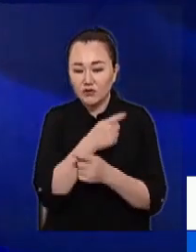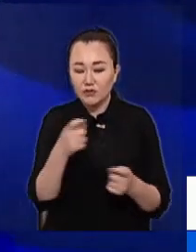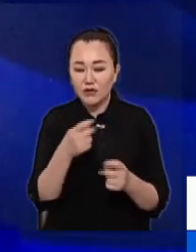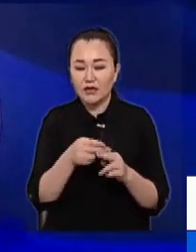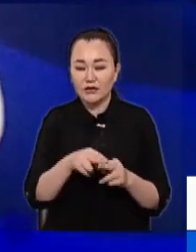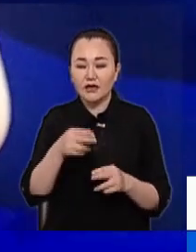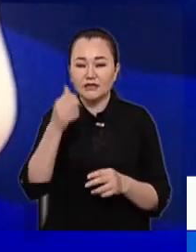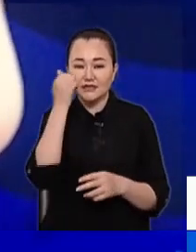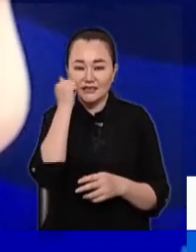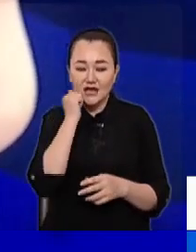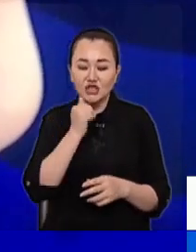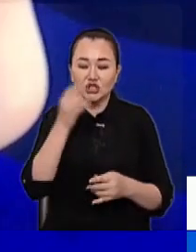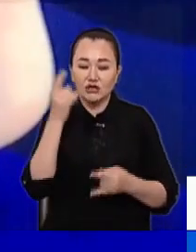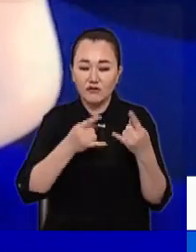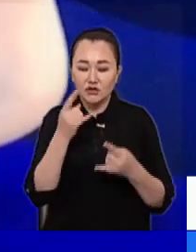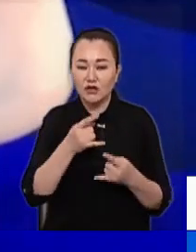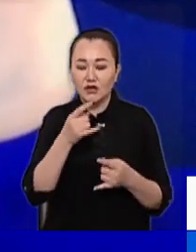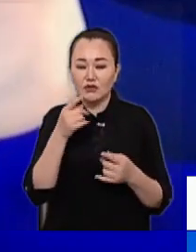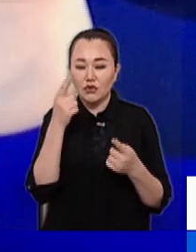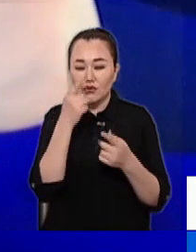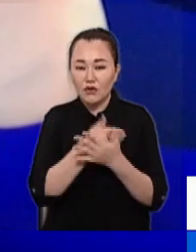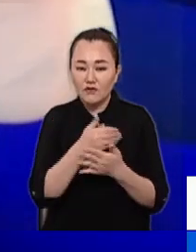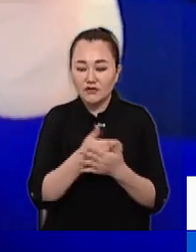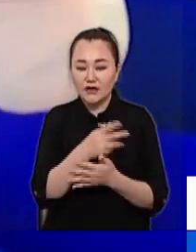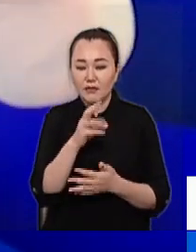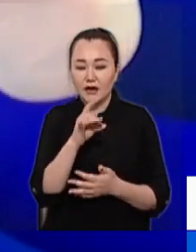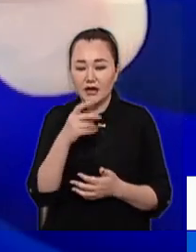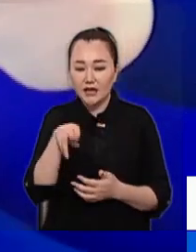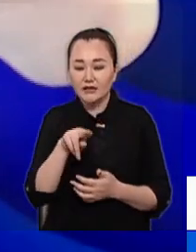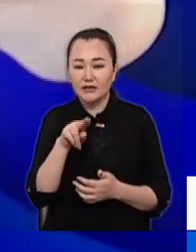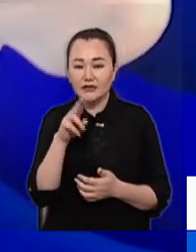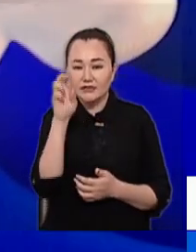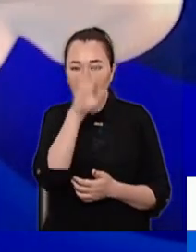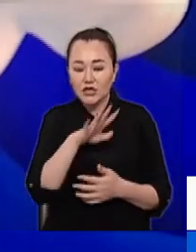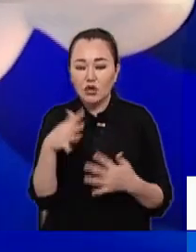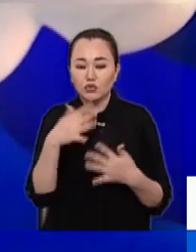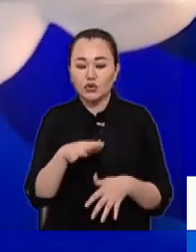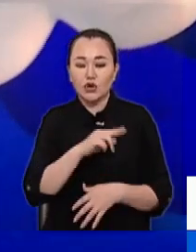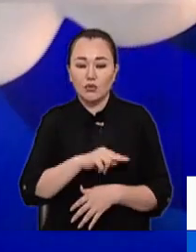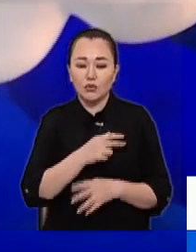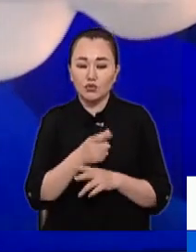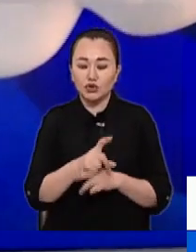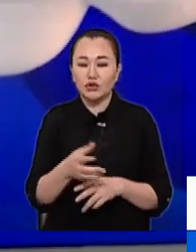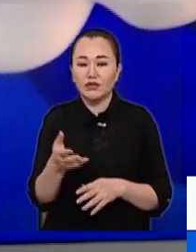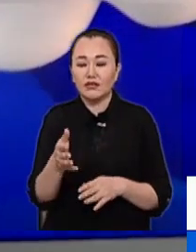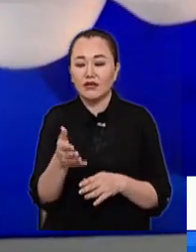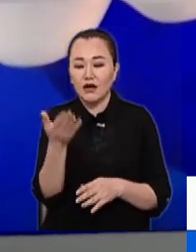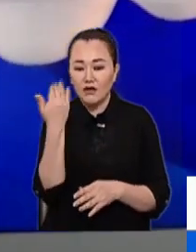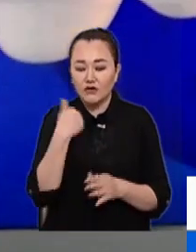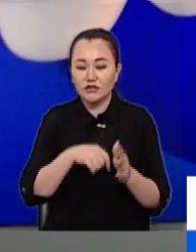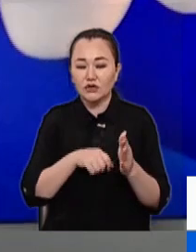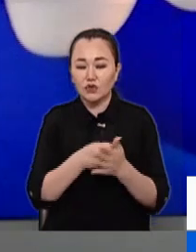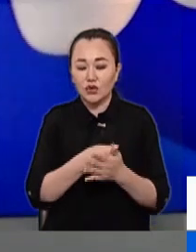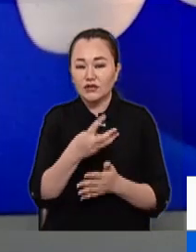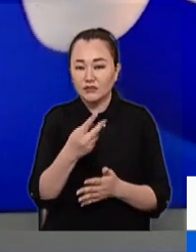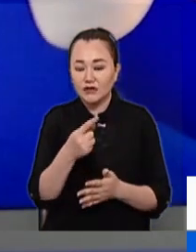это старейший телевизионный новостной бренд в стране, который работает уже очень-очень-очень давно. Начинался он до